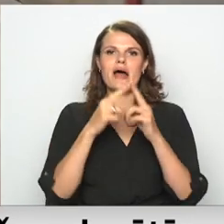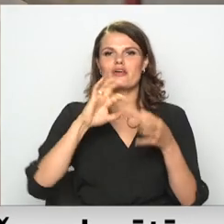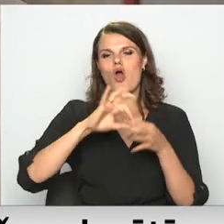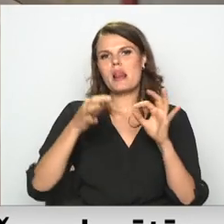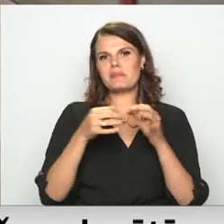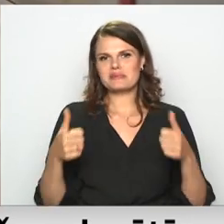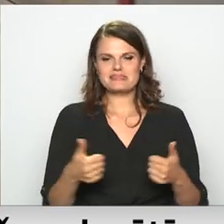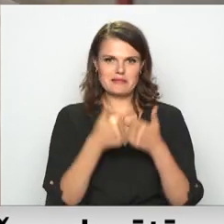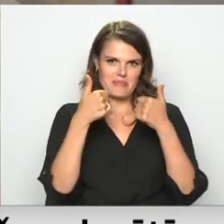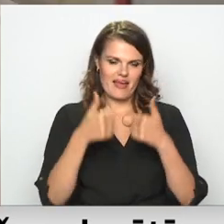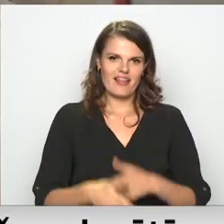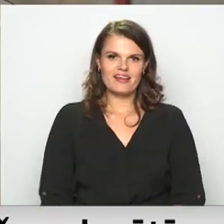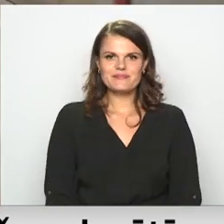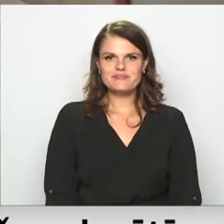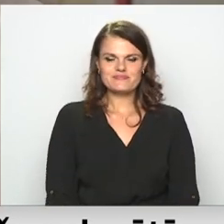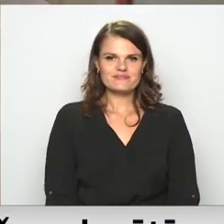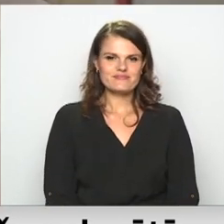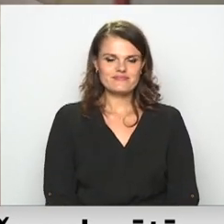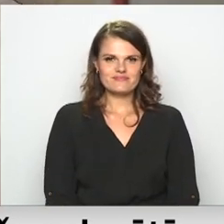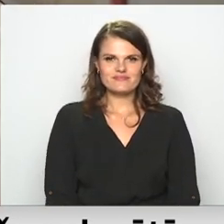Gada Parīzes olimpiskajās spēlēs. Jevgeņijs Klimanovičs, LRT+.